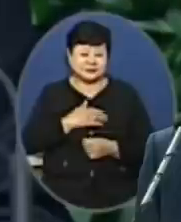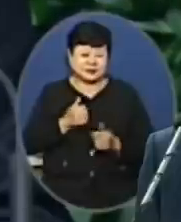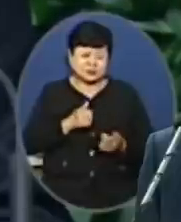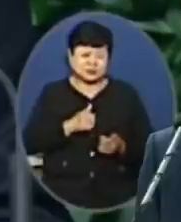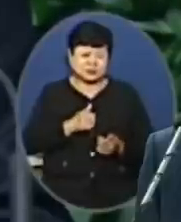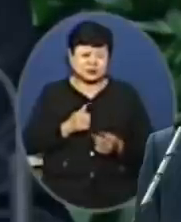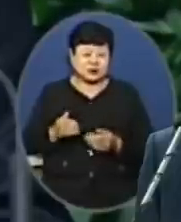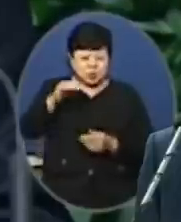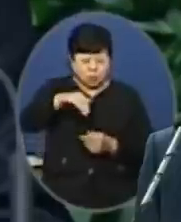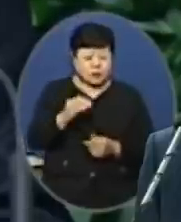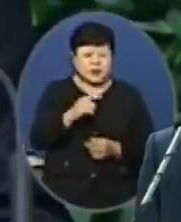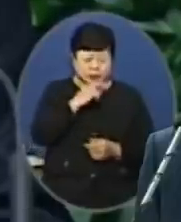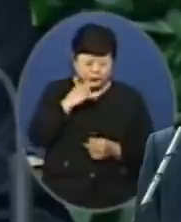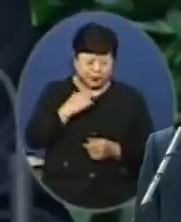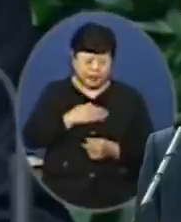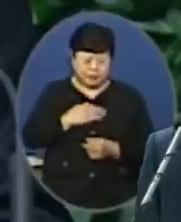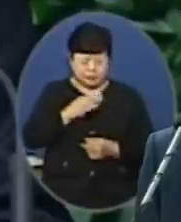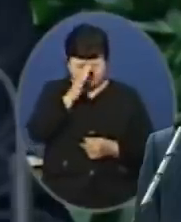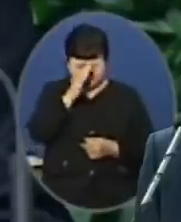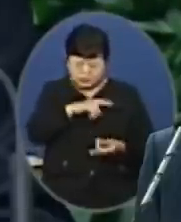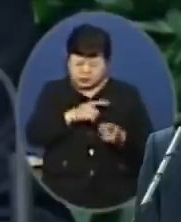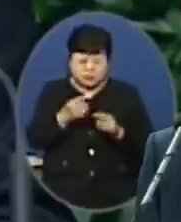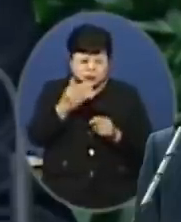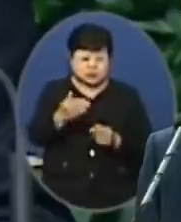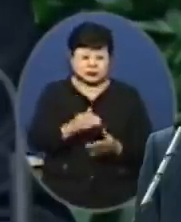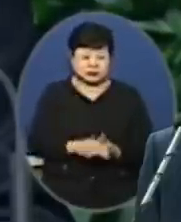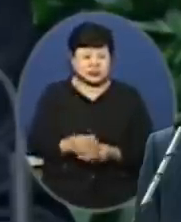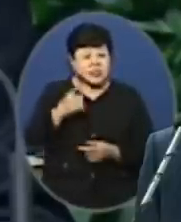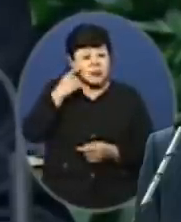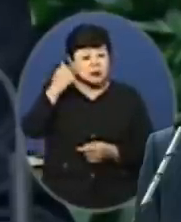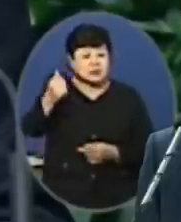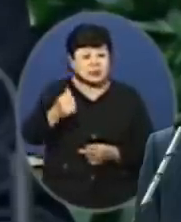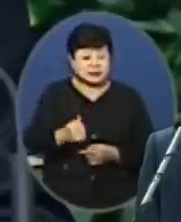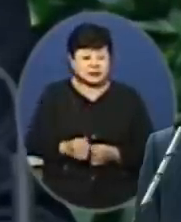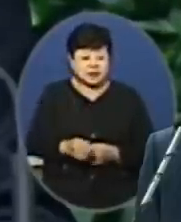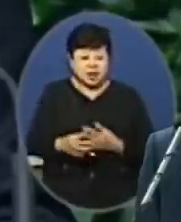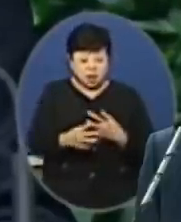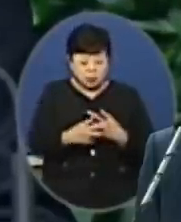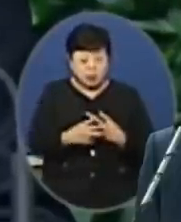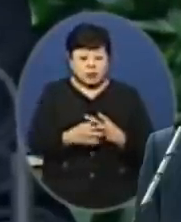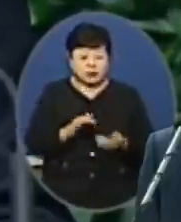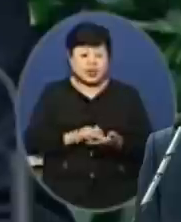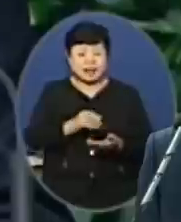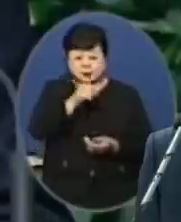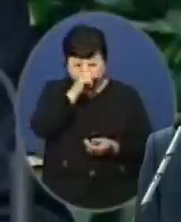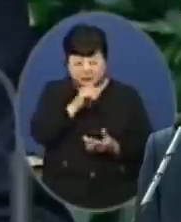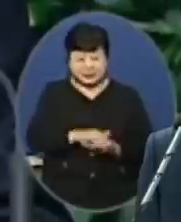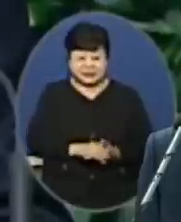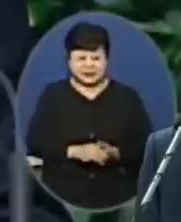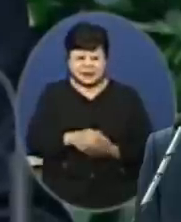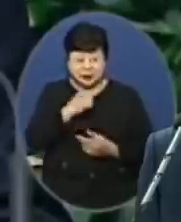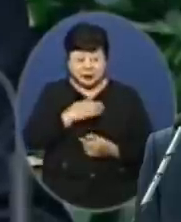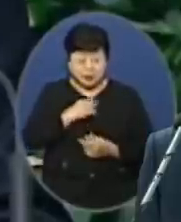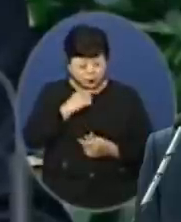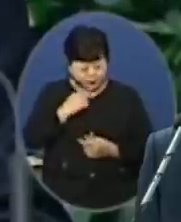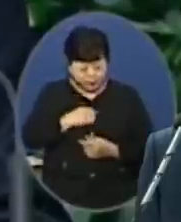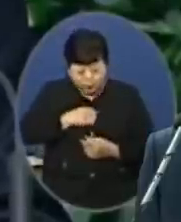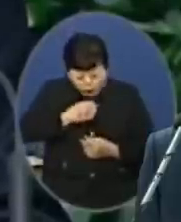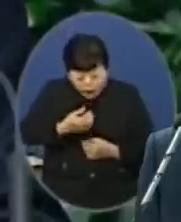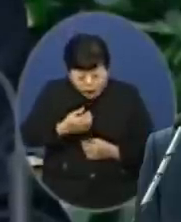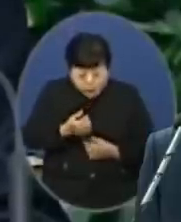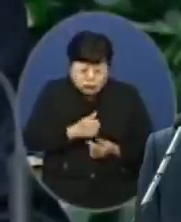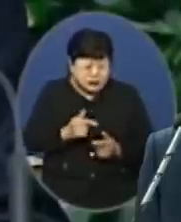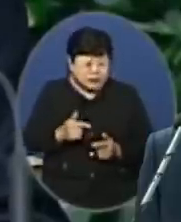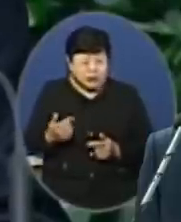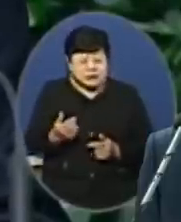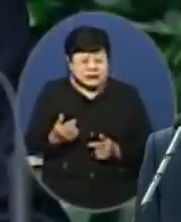죽을 고비에 처한 폐병에 걸렸으나 주님이 살려주었는데 이분은 지금 병원도 좋고 약도 좋으니까 폐병에 걸려 피를 토하기는 토하되 죽지